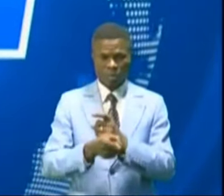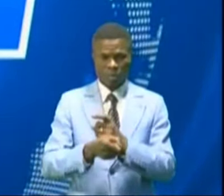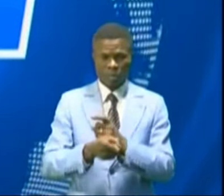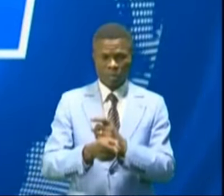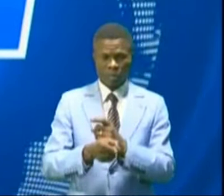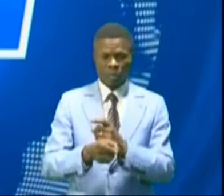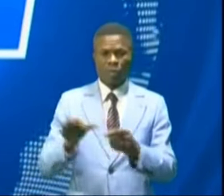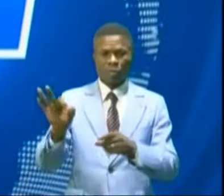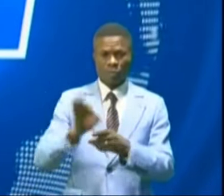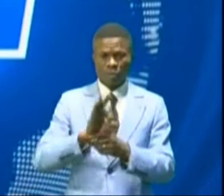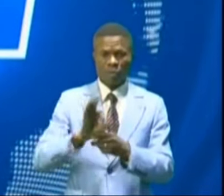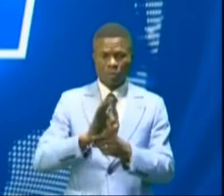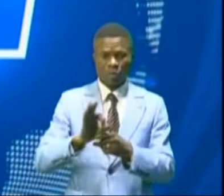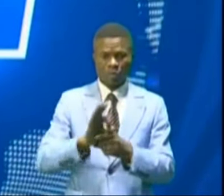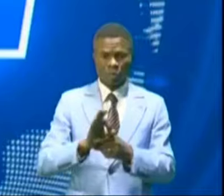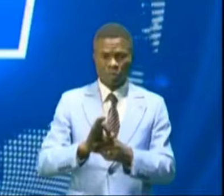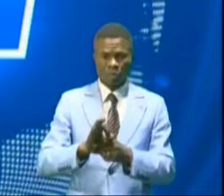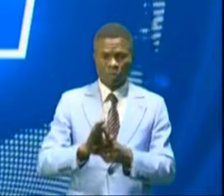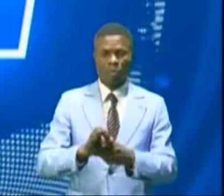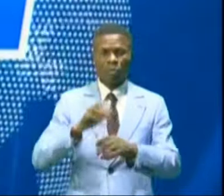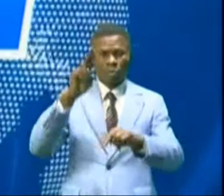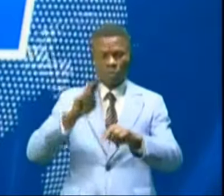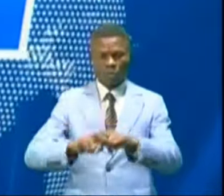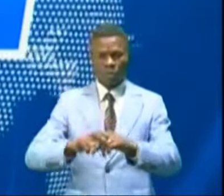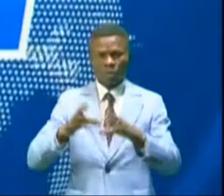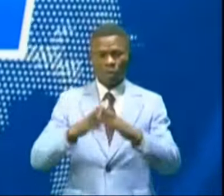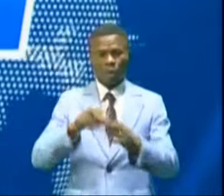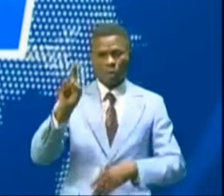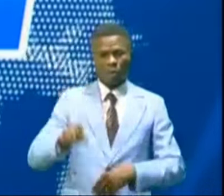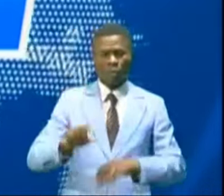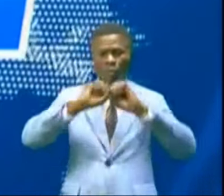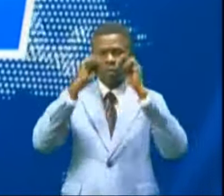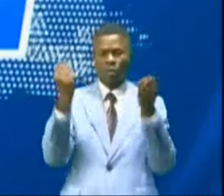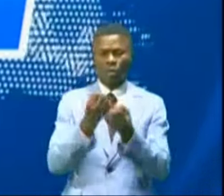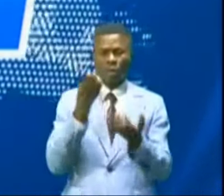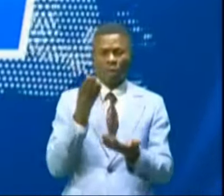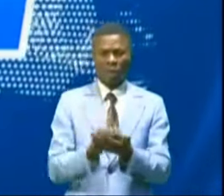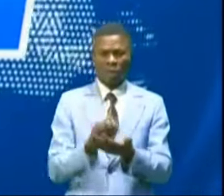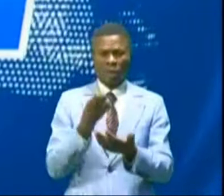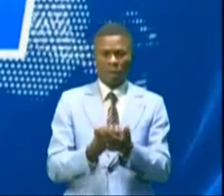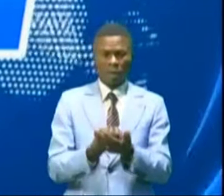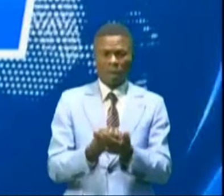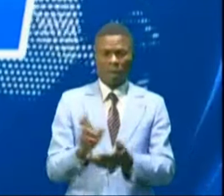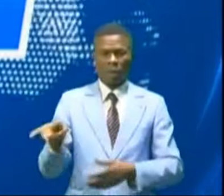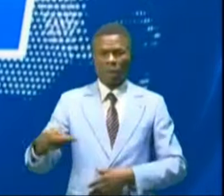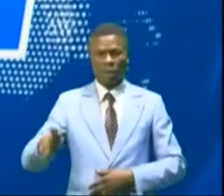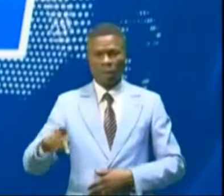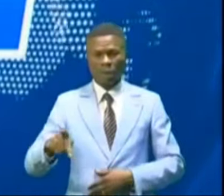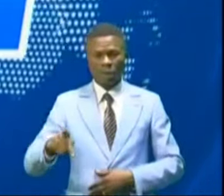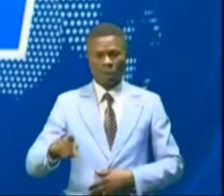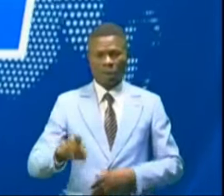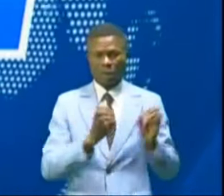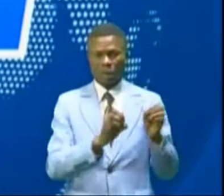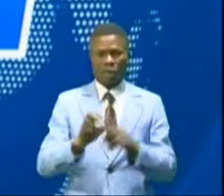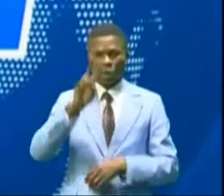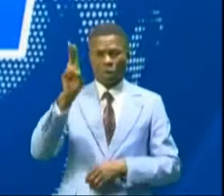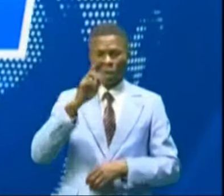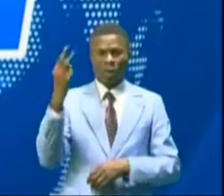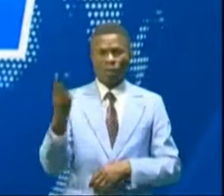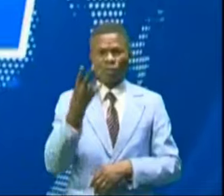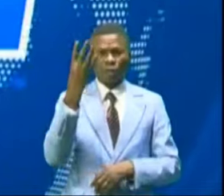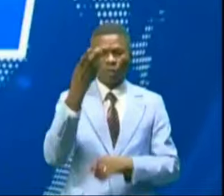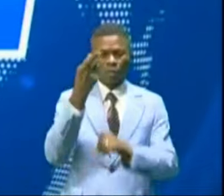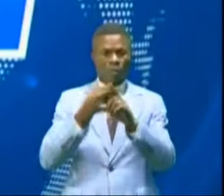des formations et son adéquation avec les besoins sociaux économiques de la province, il s'est tenu vendredi 24 mai